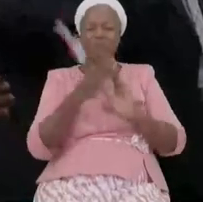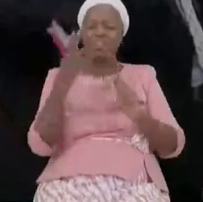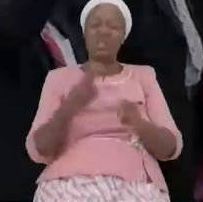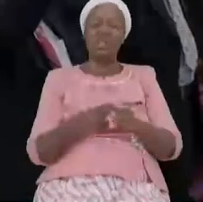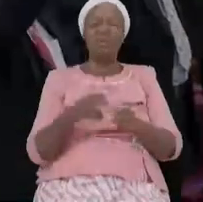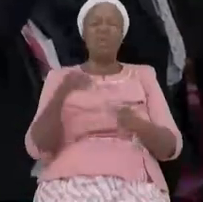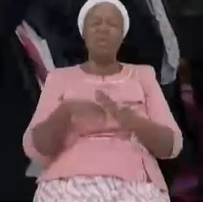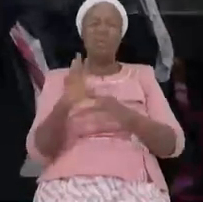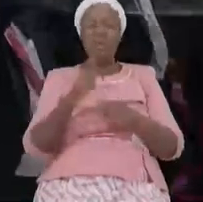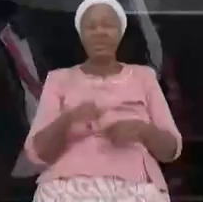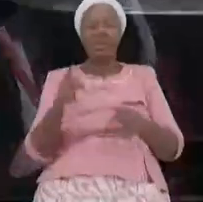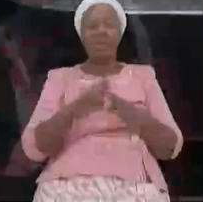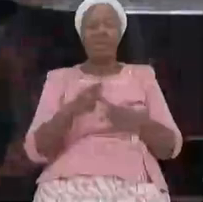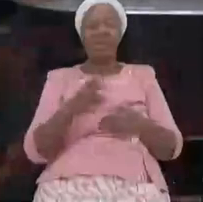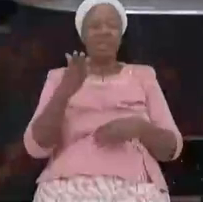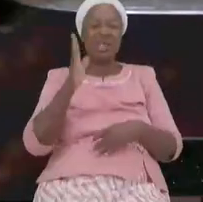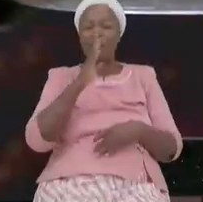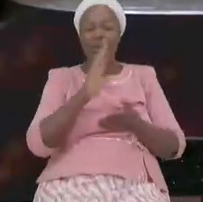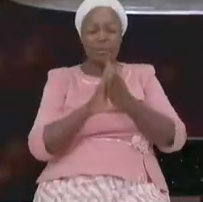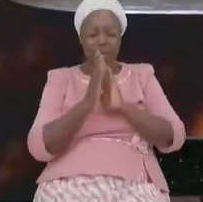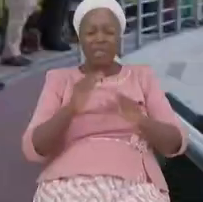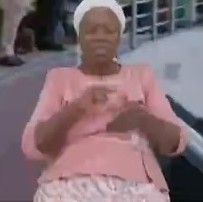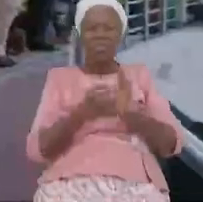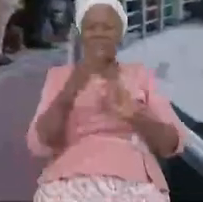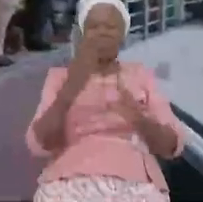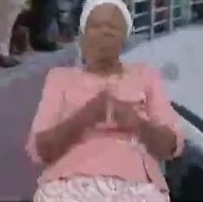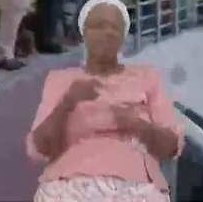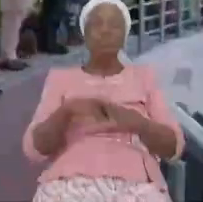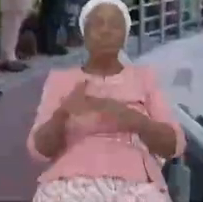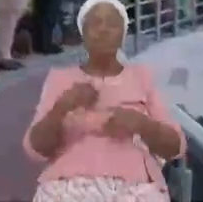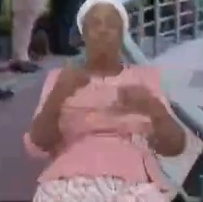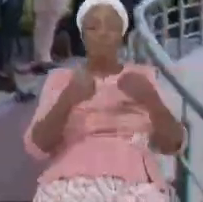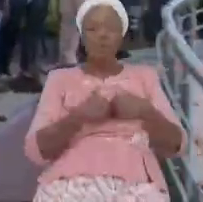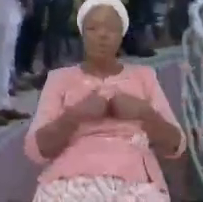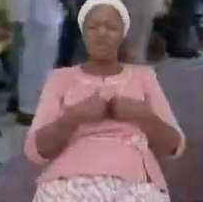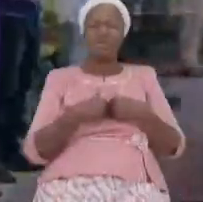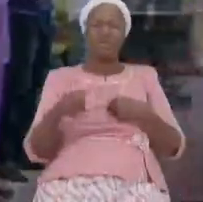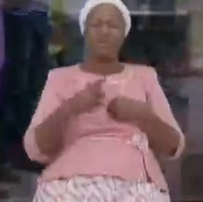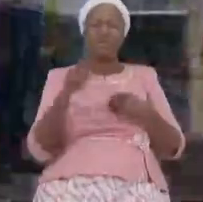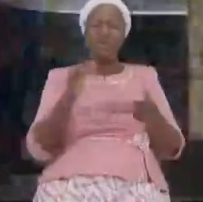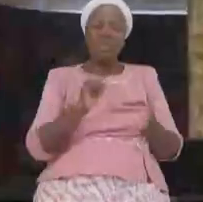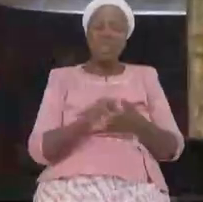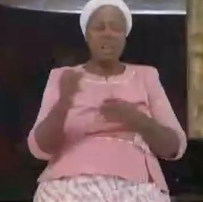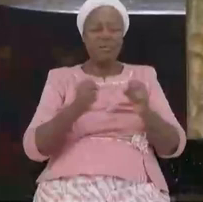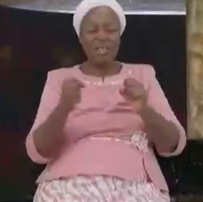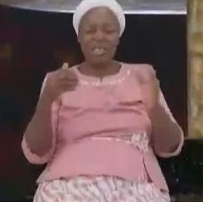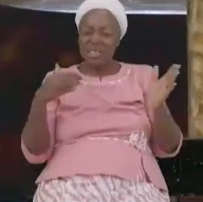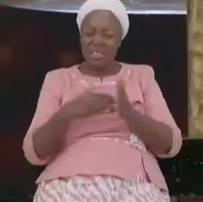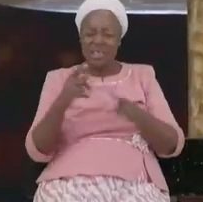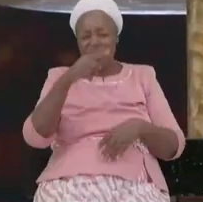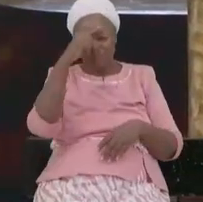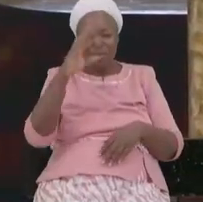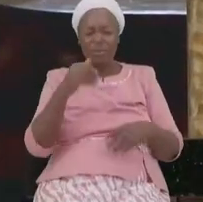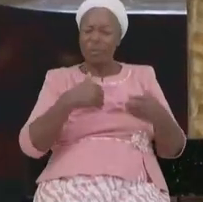ta profession, il y aura la paix. Dans ta possession, ceux qui combattent contre toi, à